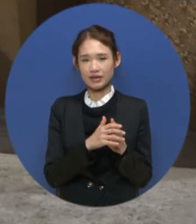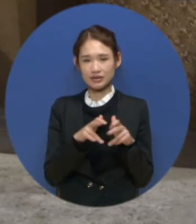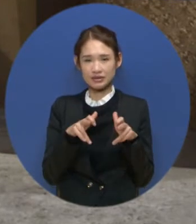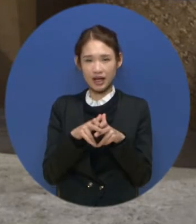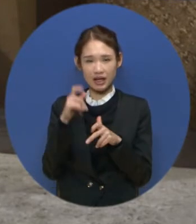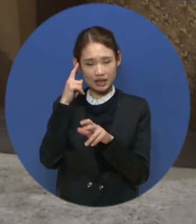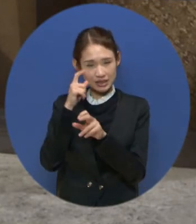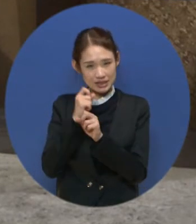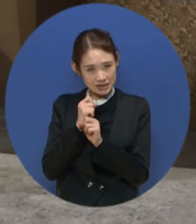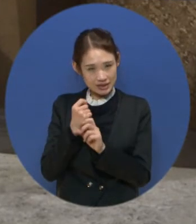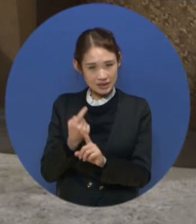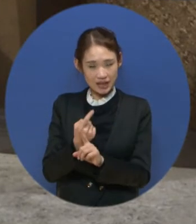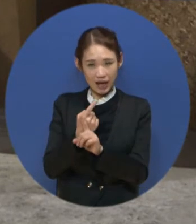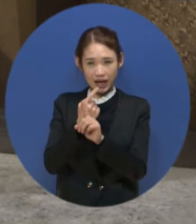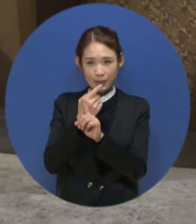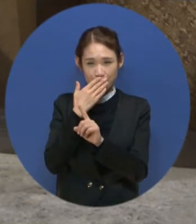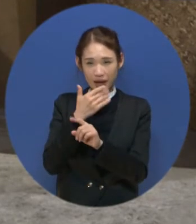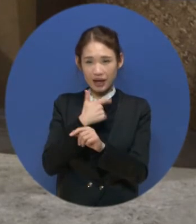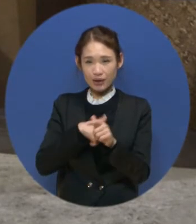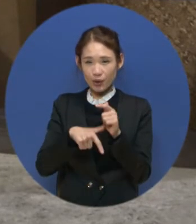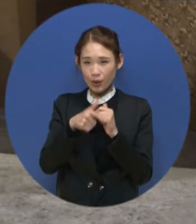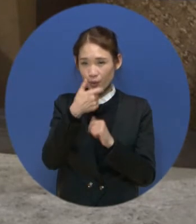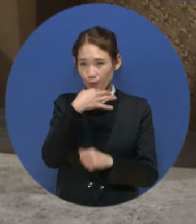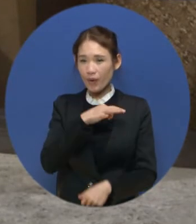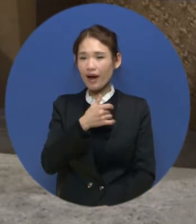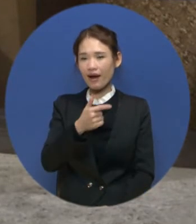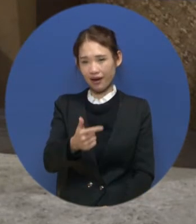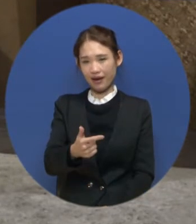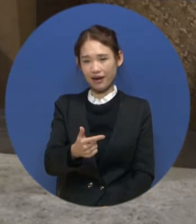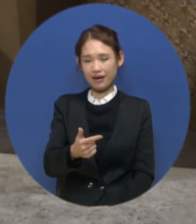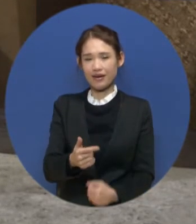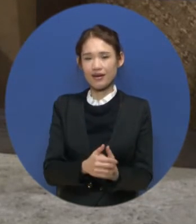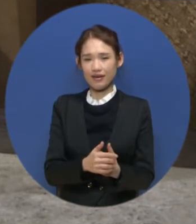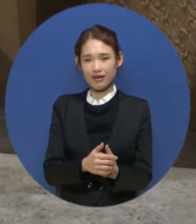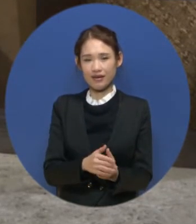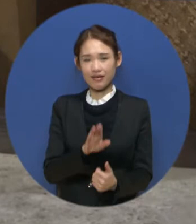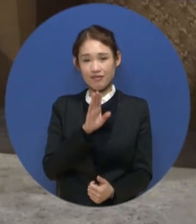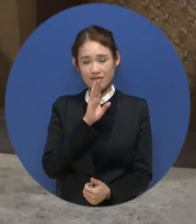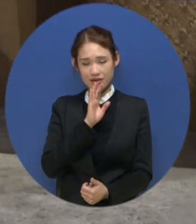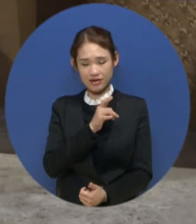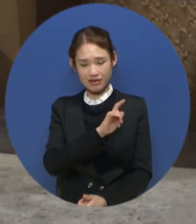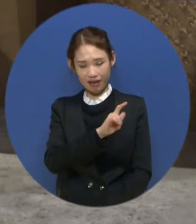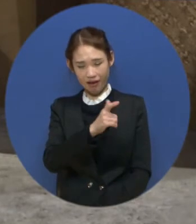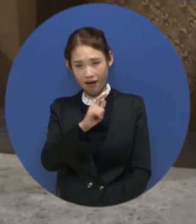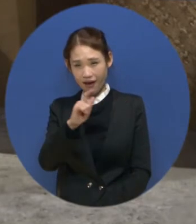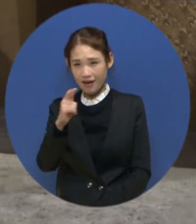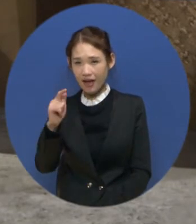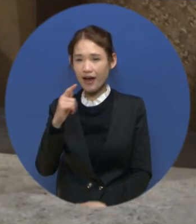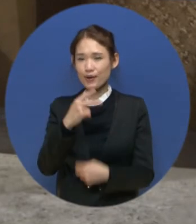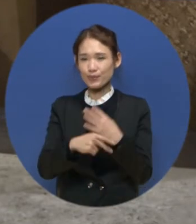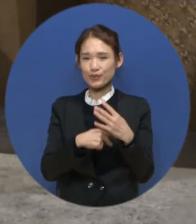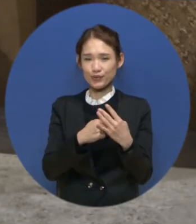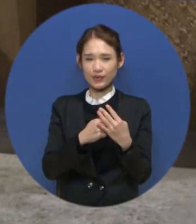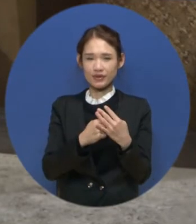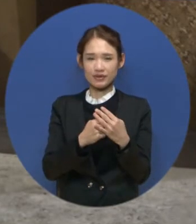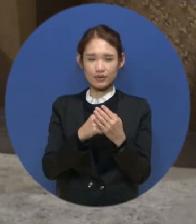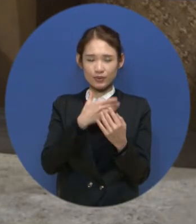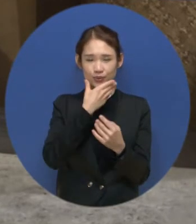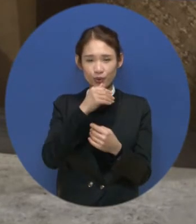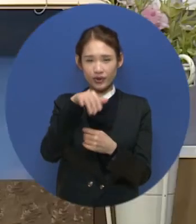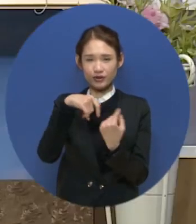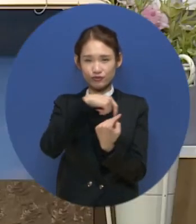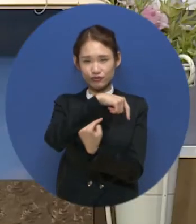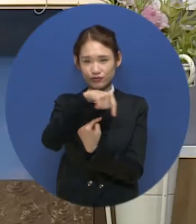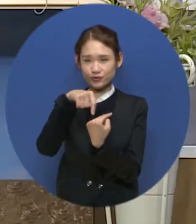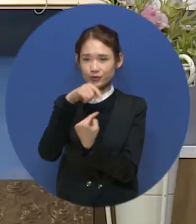인식 개선에도 큰 효과가 있을 것 같은데요. 이렇게 정말 많은 다양한 프로그램을 이 복지관에서 운영하고